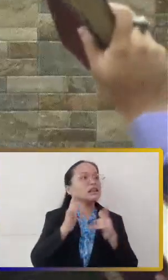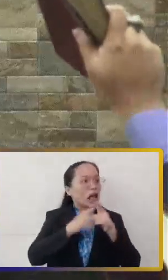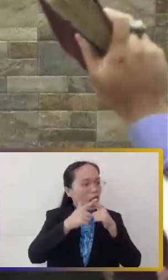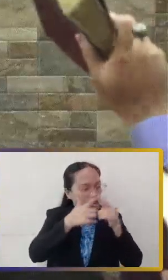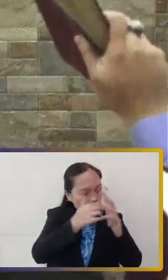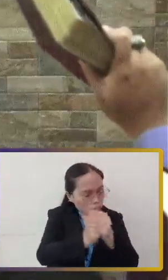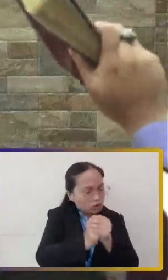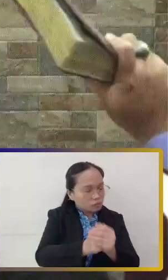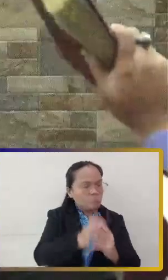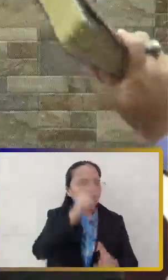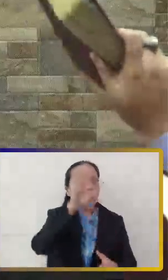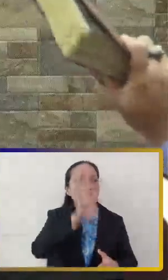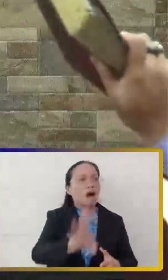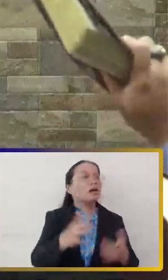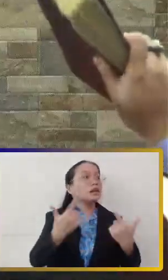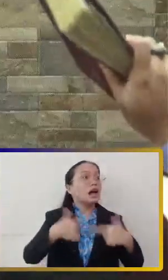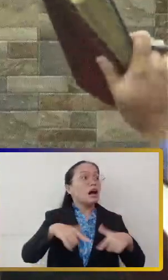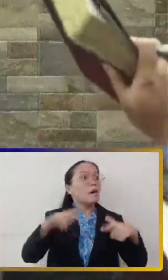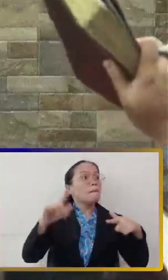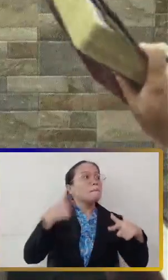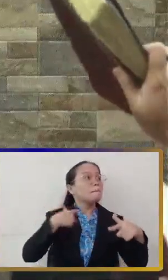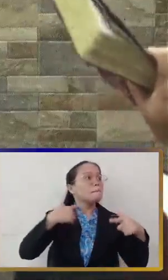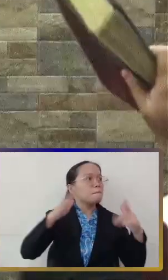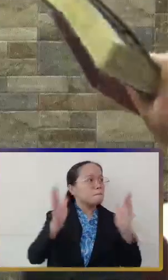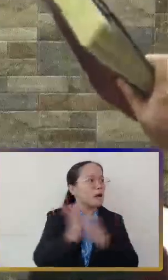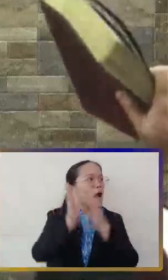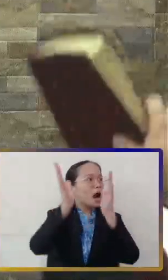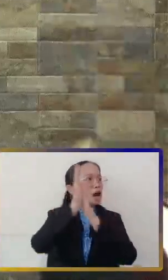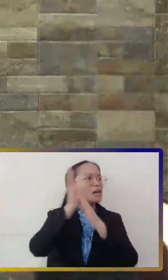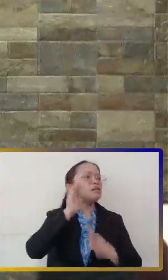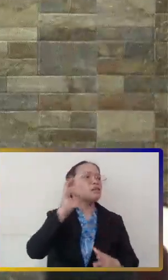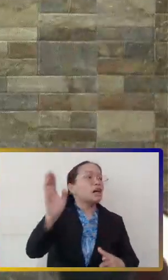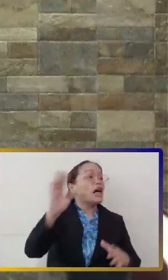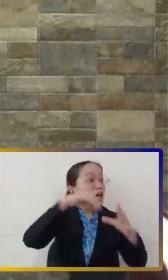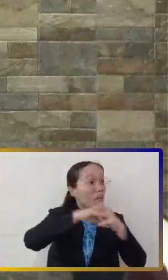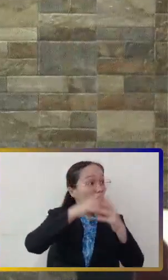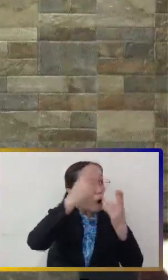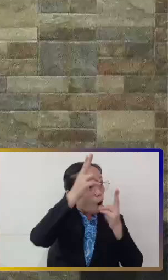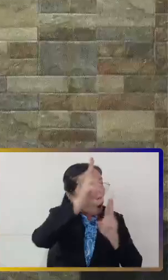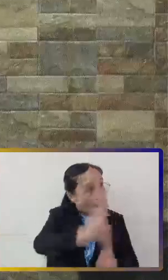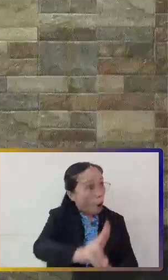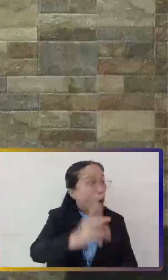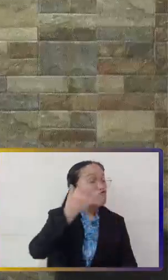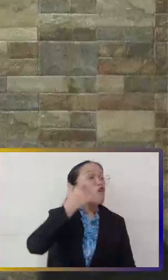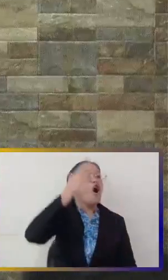worship Him. Let us praise Him in honor.